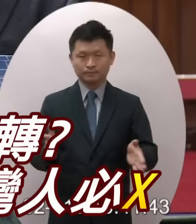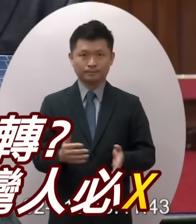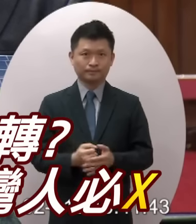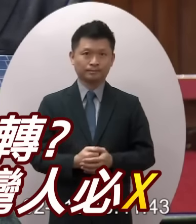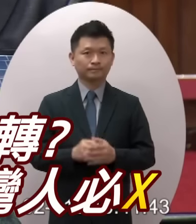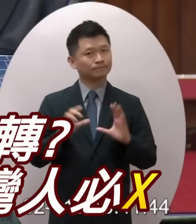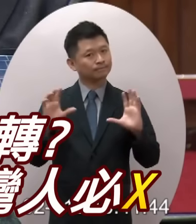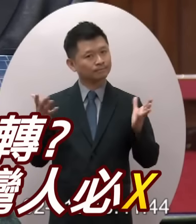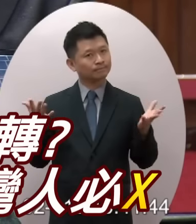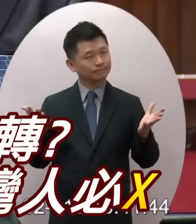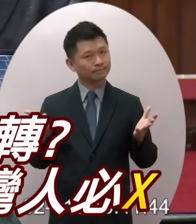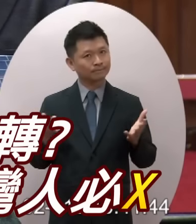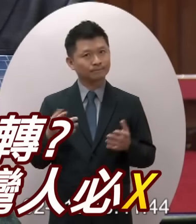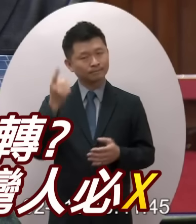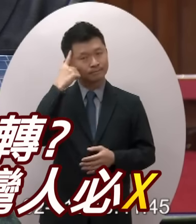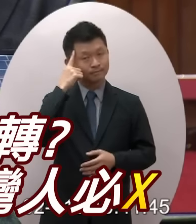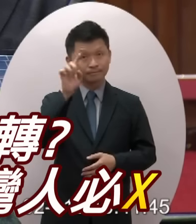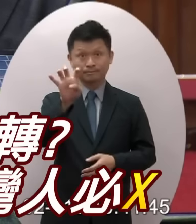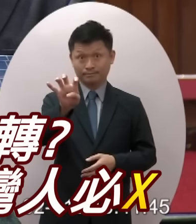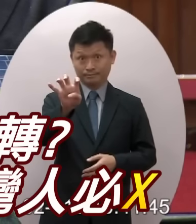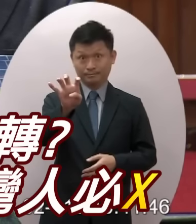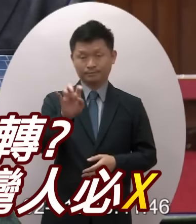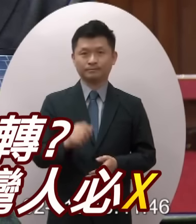经四十天，